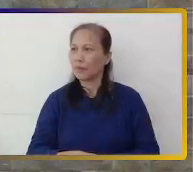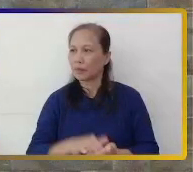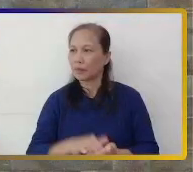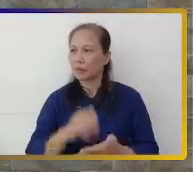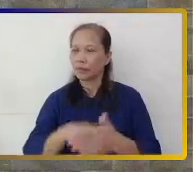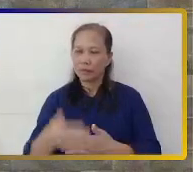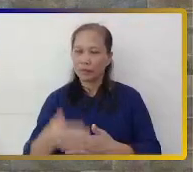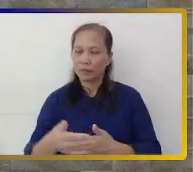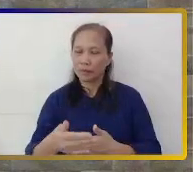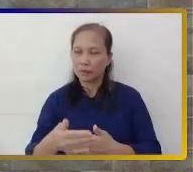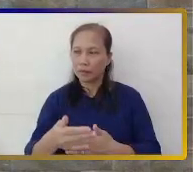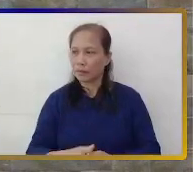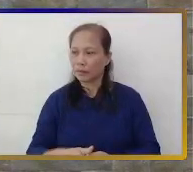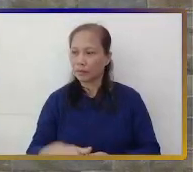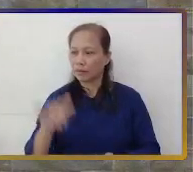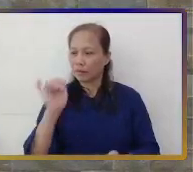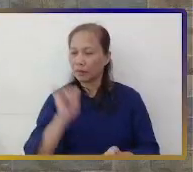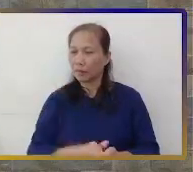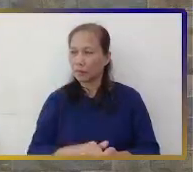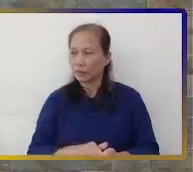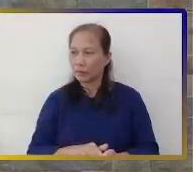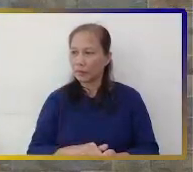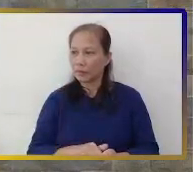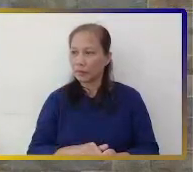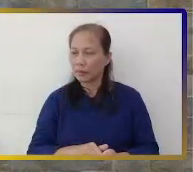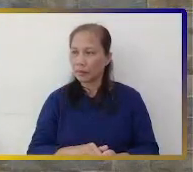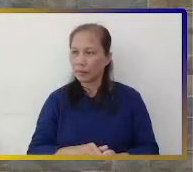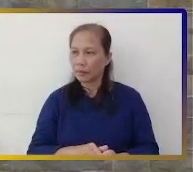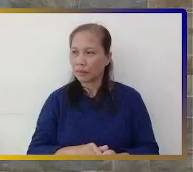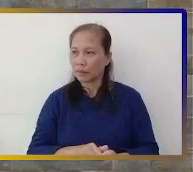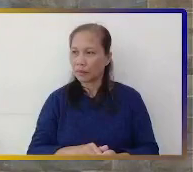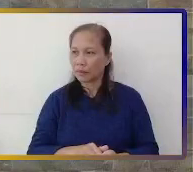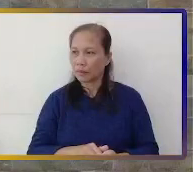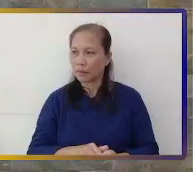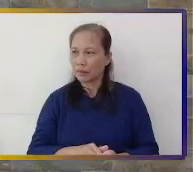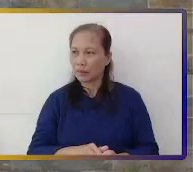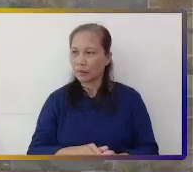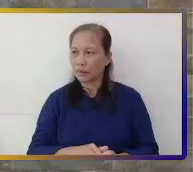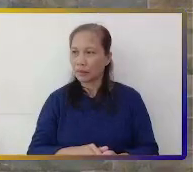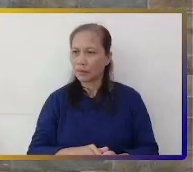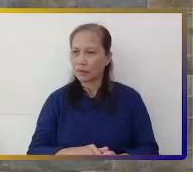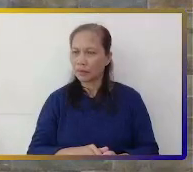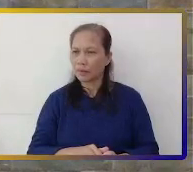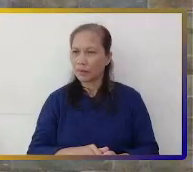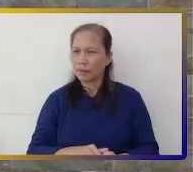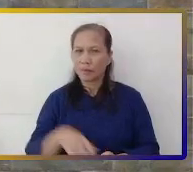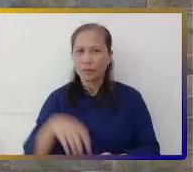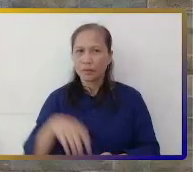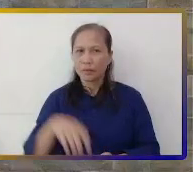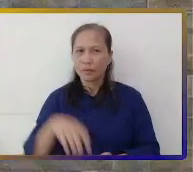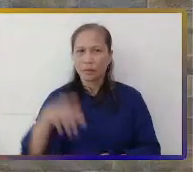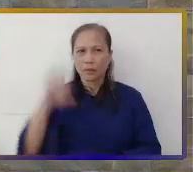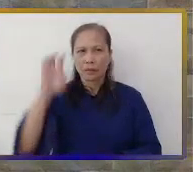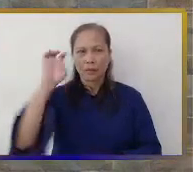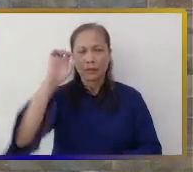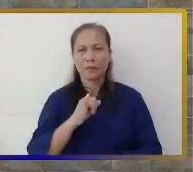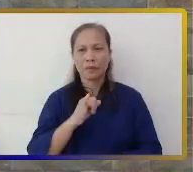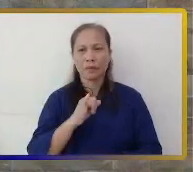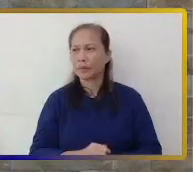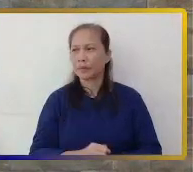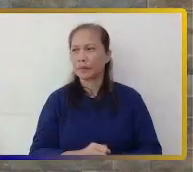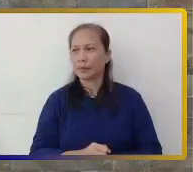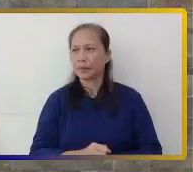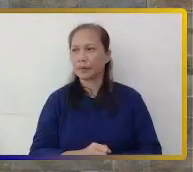de bru siya po Actually ay ah ah dati po siyang Dati po siyang isang